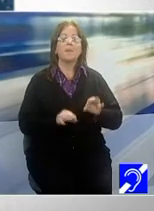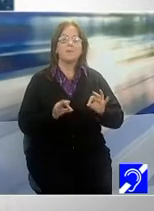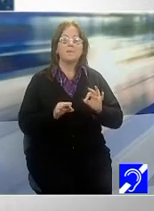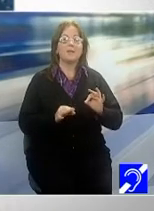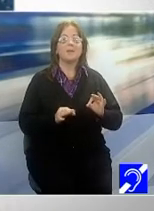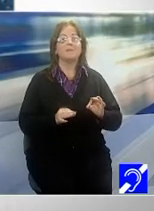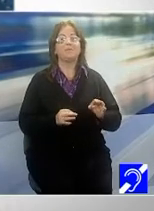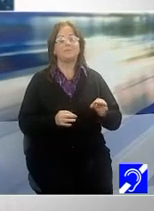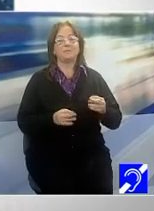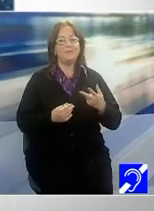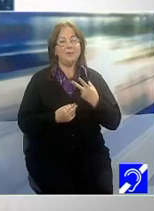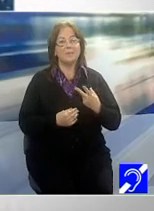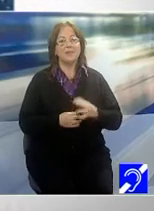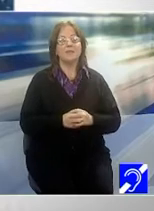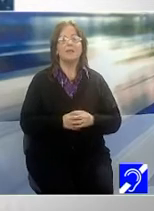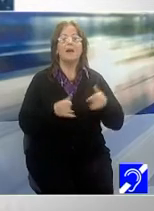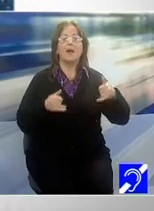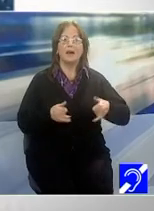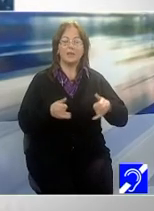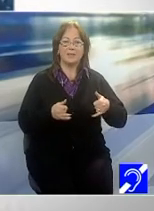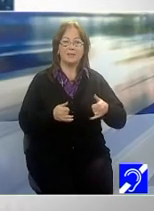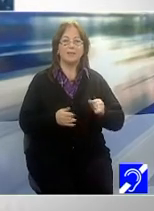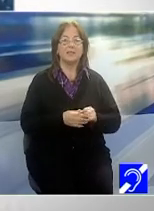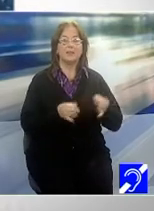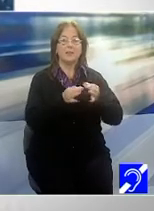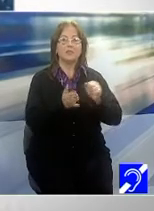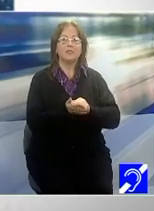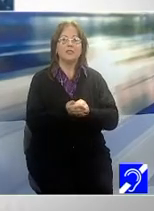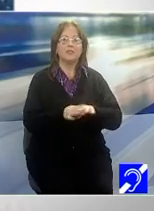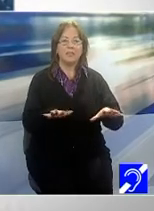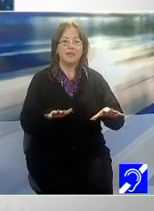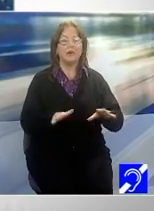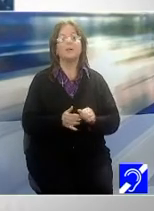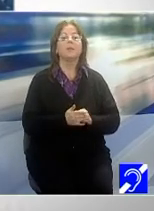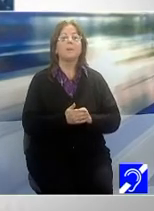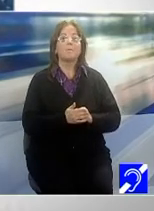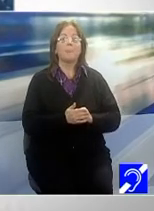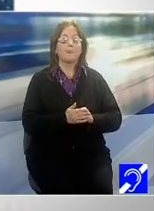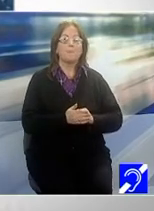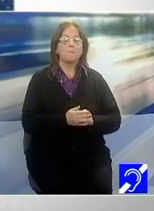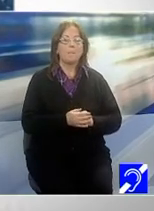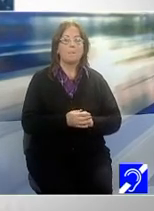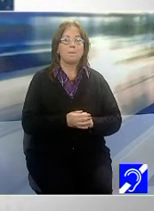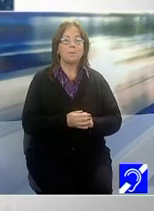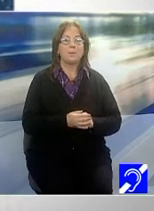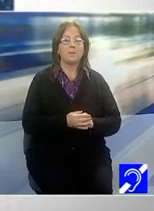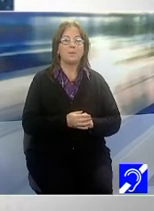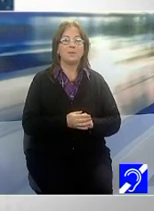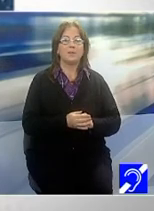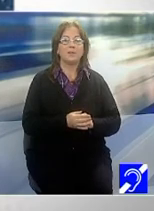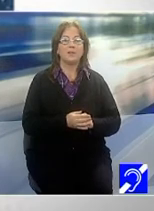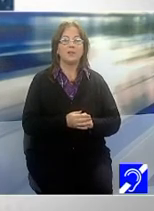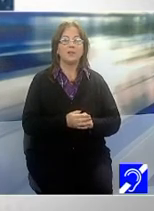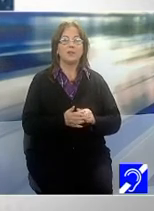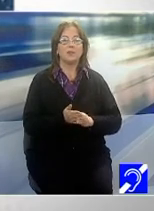Astăzi, pe lângă știrile zilei, în Adevărul, pagina de Cluj, vă recomand un interviu cu Voico Oprean, unul dintre cei mai